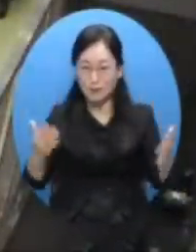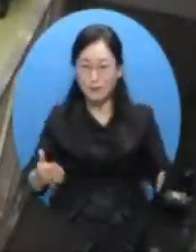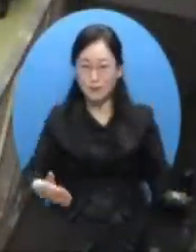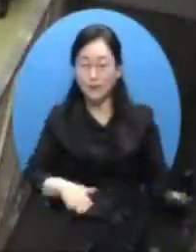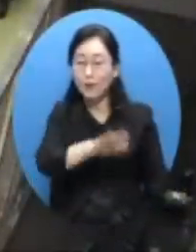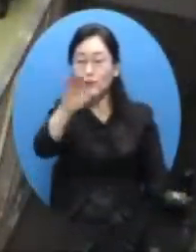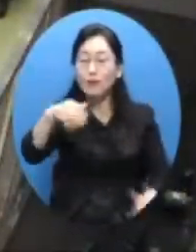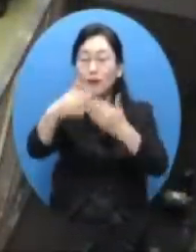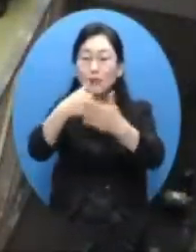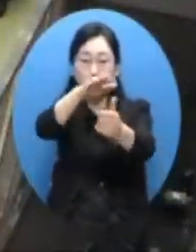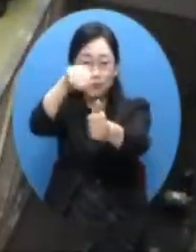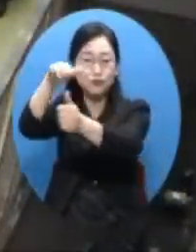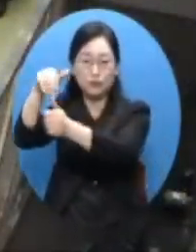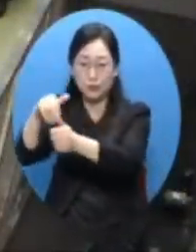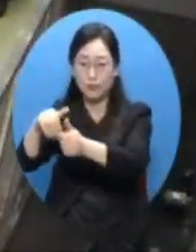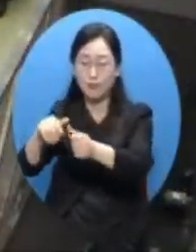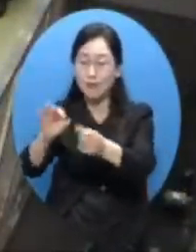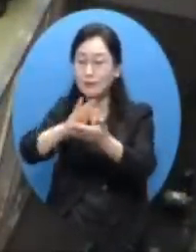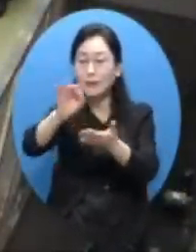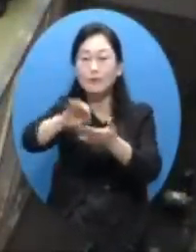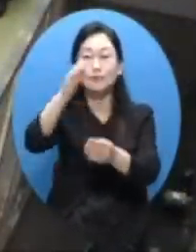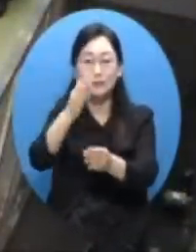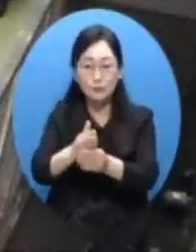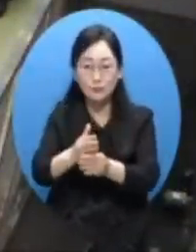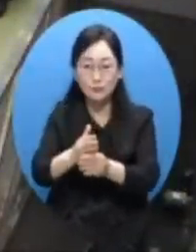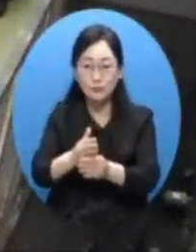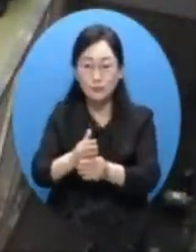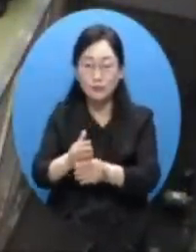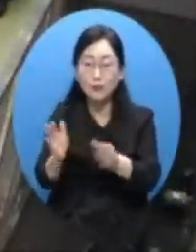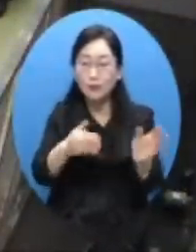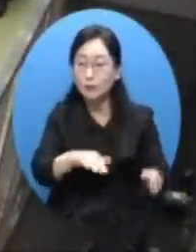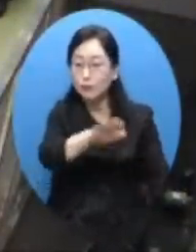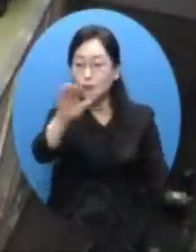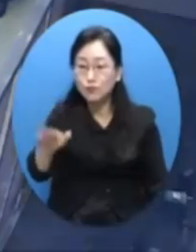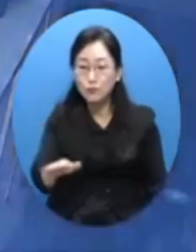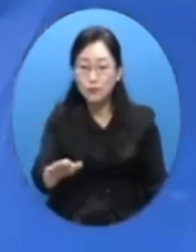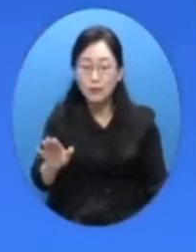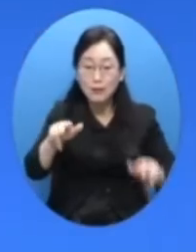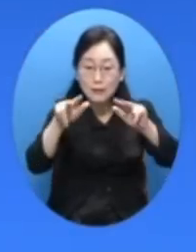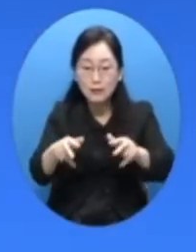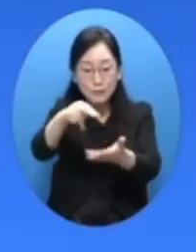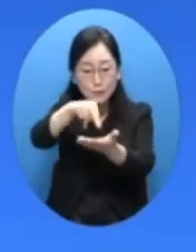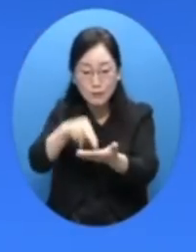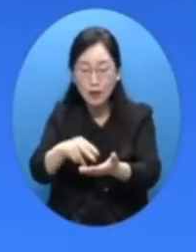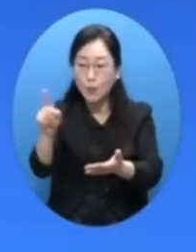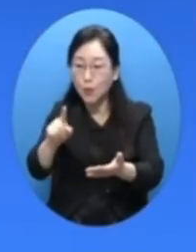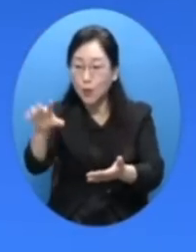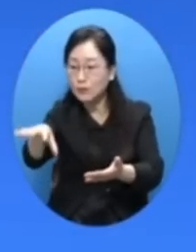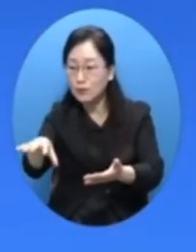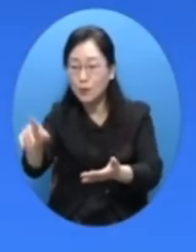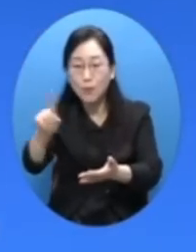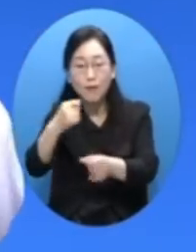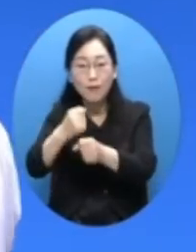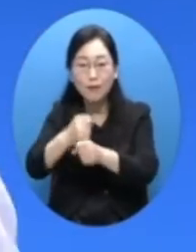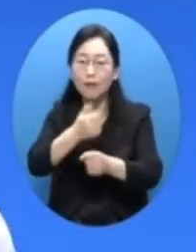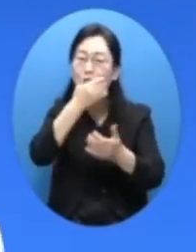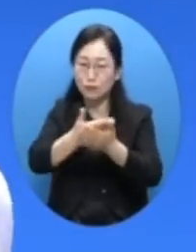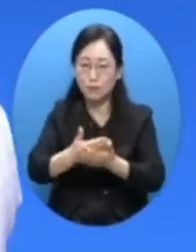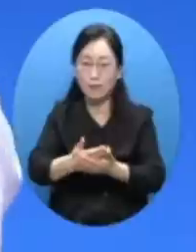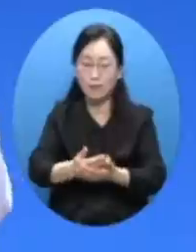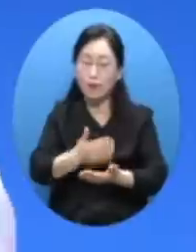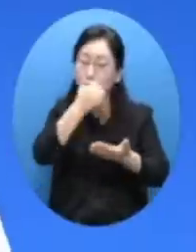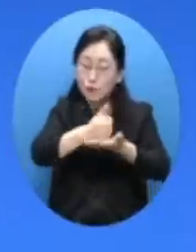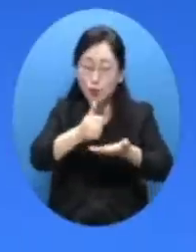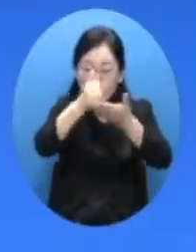우리를 부르셨습니다. 우리를 사용하고 계십니다. 그런데 우리가 어디 서 있느냐, 어디서 무엇을 하느냐가 매우 중요합니다. 존귀한